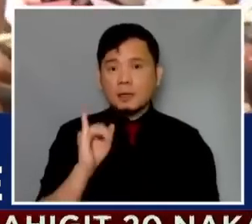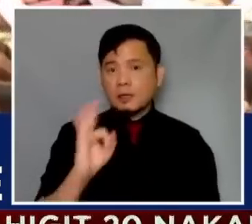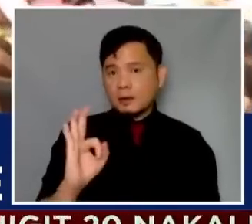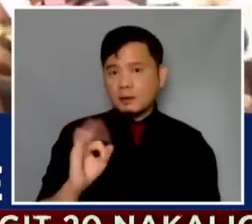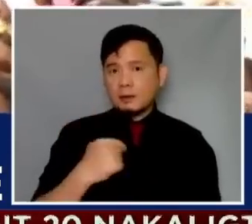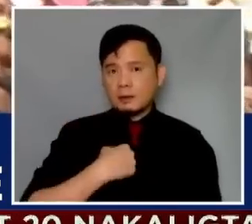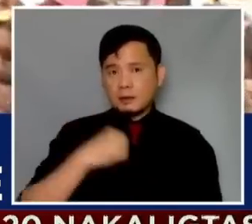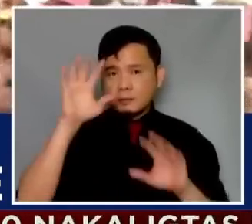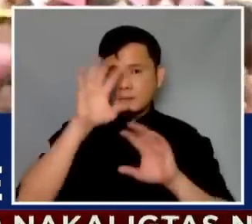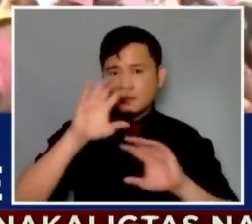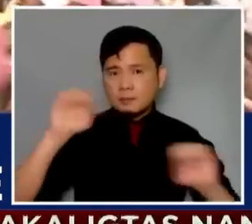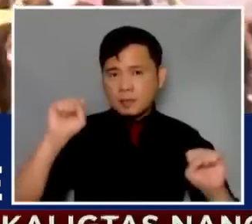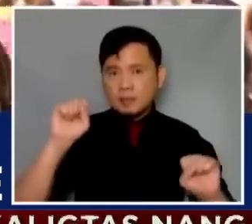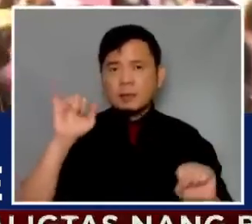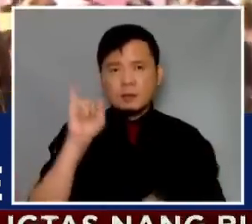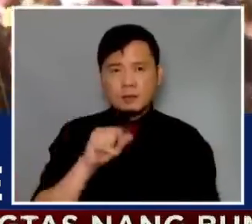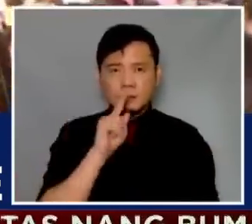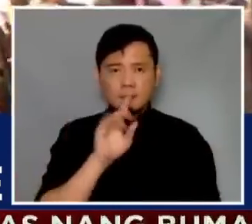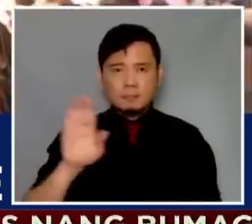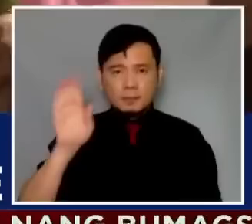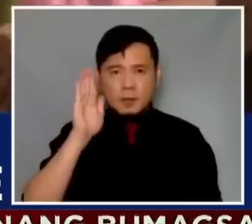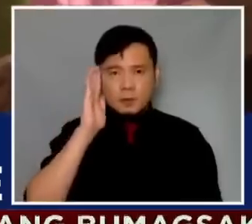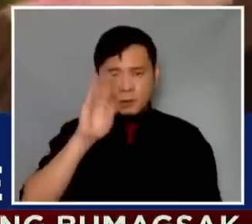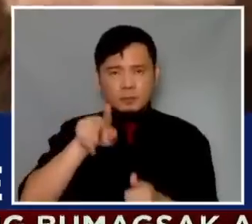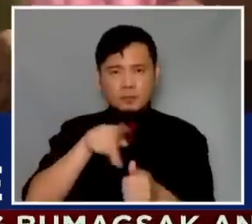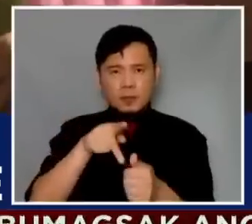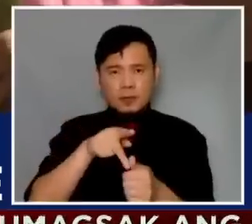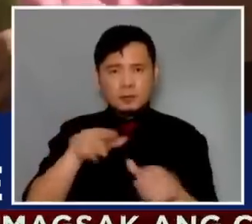isa yon sa ating mga magiging priority.